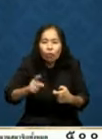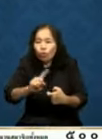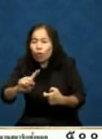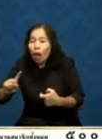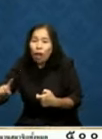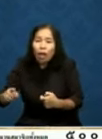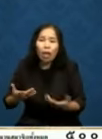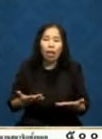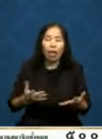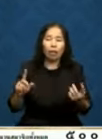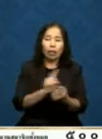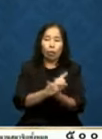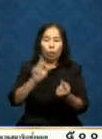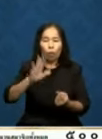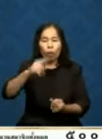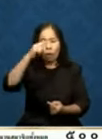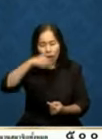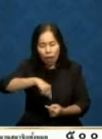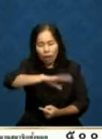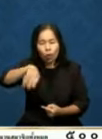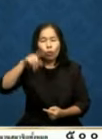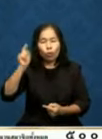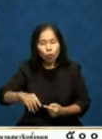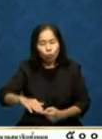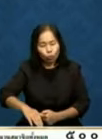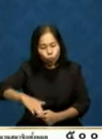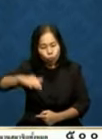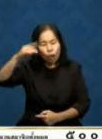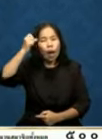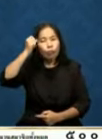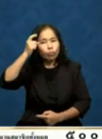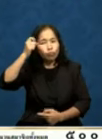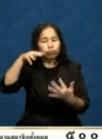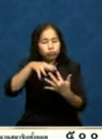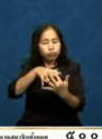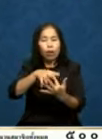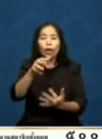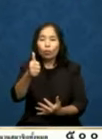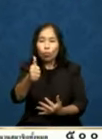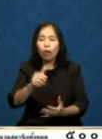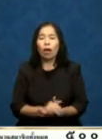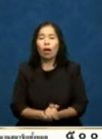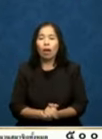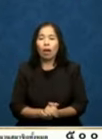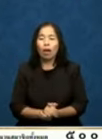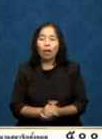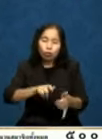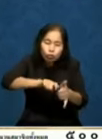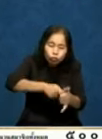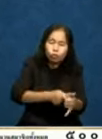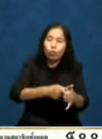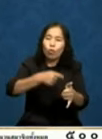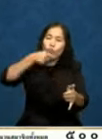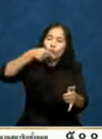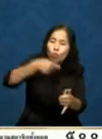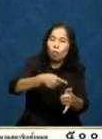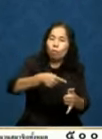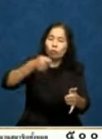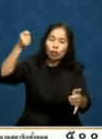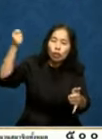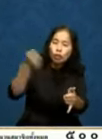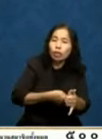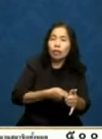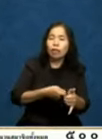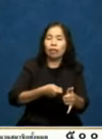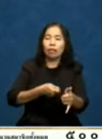ำให้สังคมเราเนี่ยมันเติบโตกันด้วยความรักและความเข้าใจมากกว่าความรุนแรงนะคะหรือทำร้ายร่างกายจิตใจไม่เป็นการเคี่ยนตี